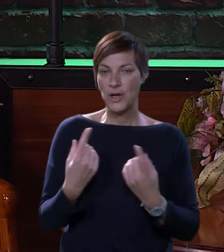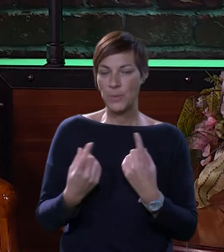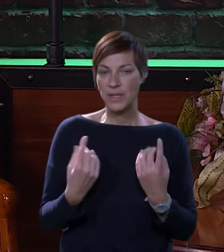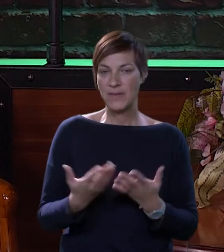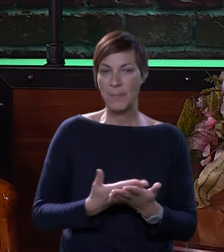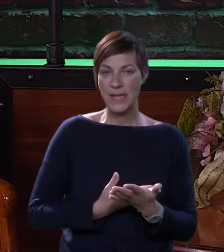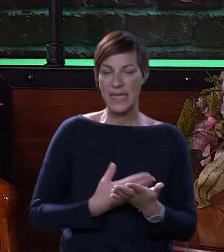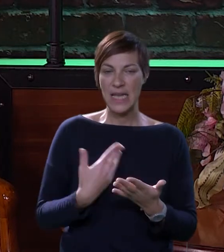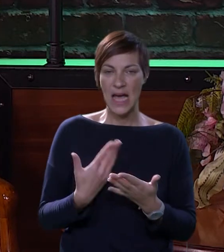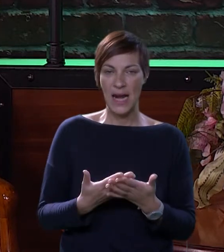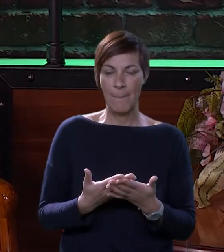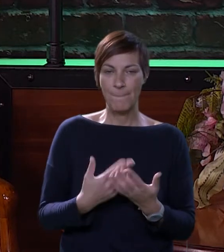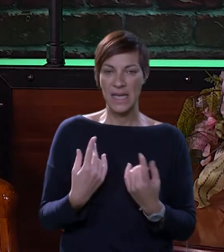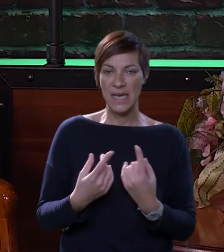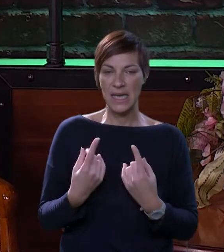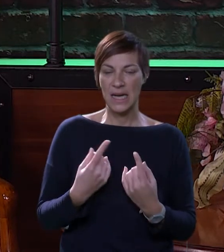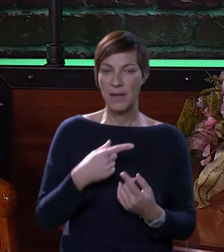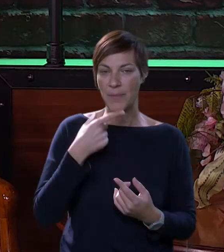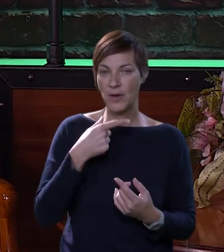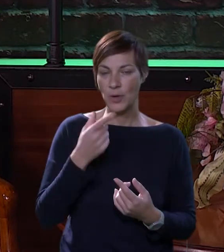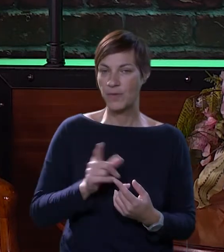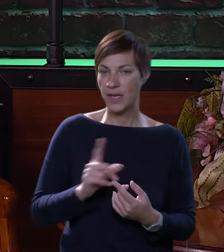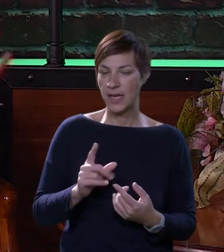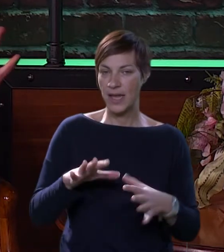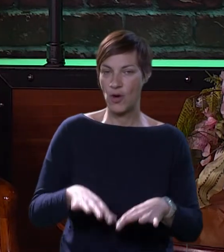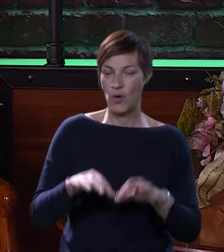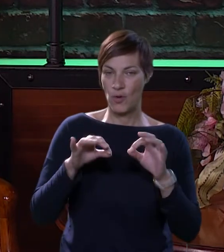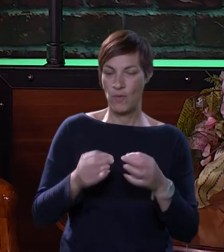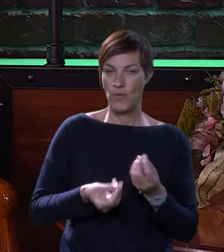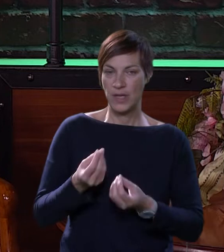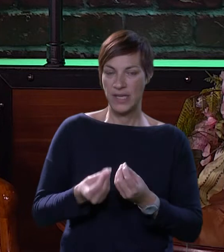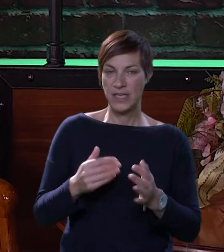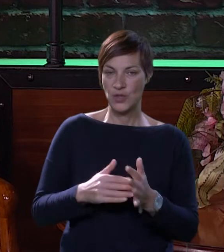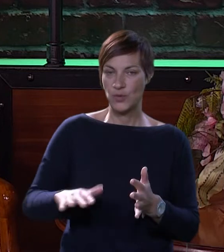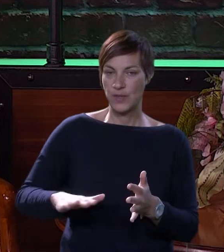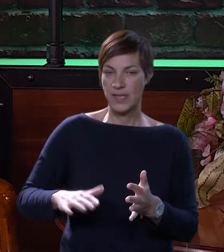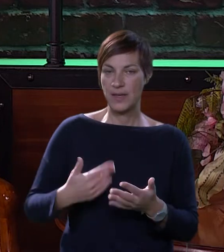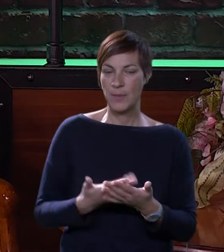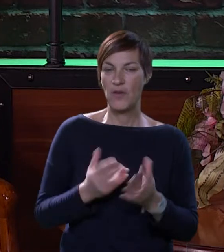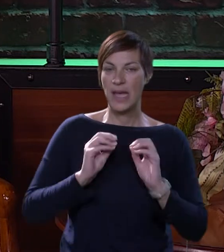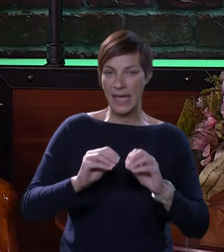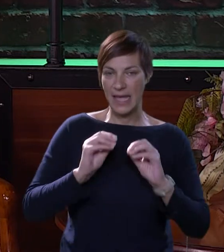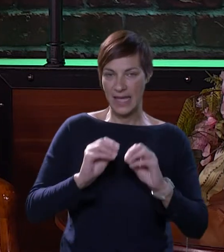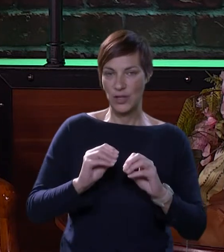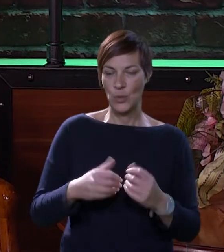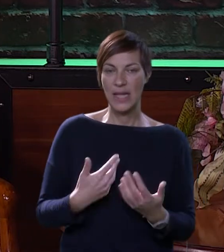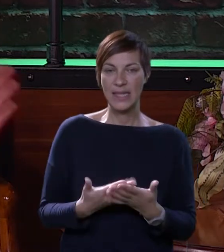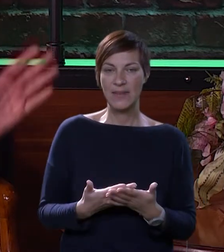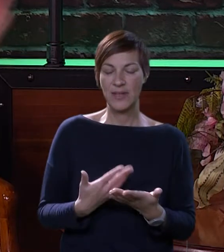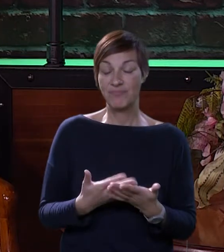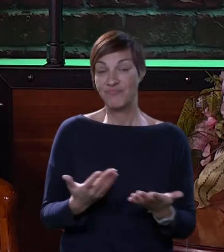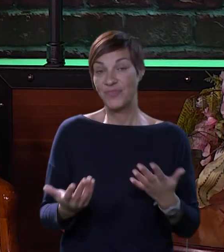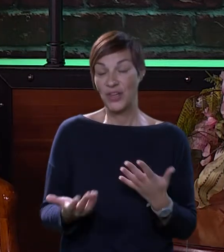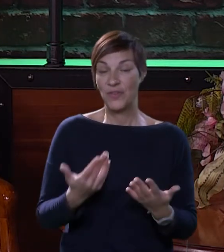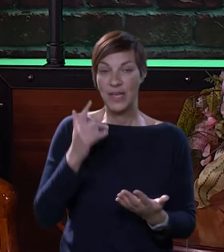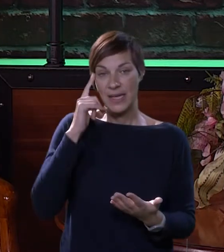promotivnim materijalima i reklamama koje govore ne, ovo igračku vaše dijete treba ići, ova je edukativna, ovo je,